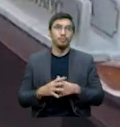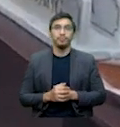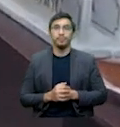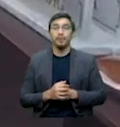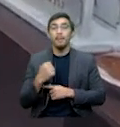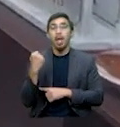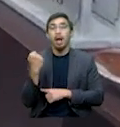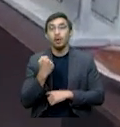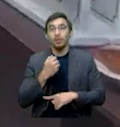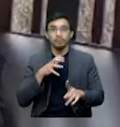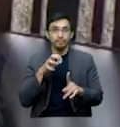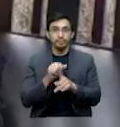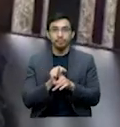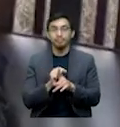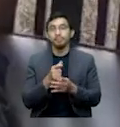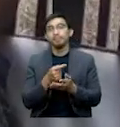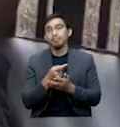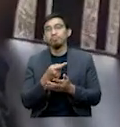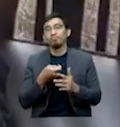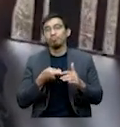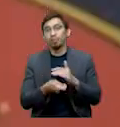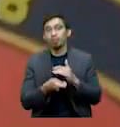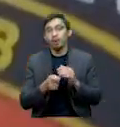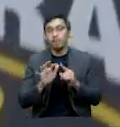bakal dijerat pasal pembunuhan terancam 15 tahun penjara.